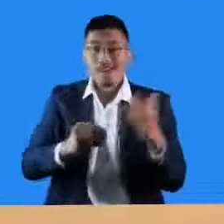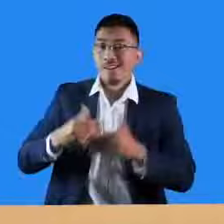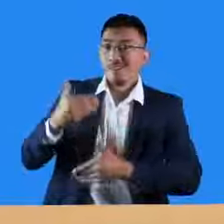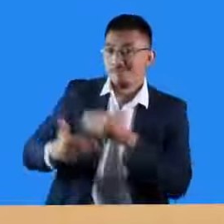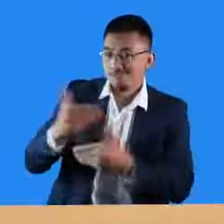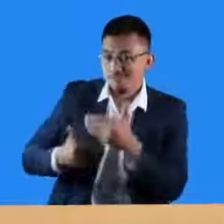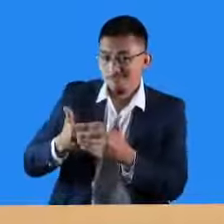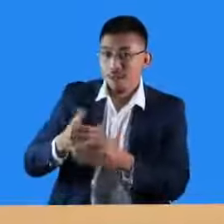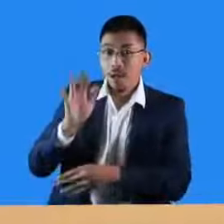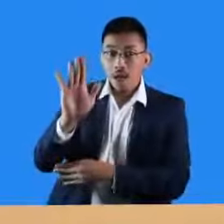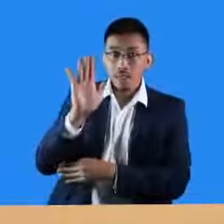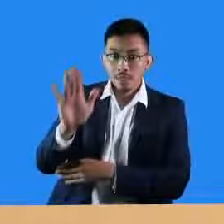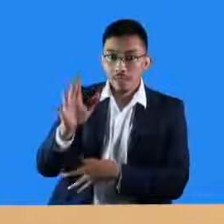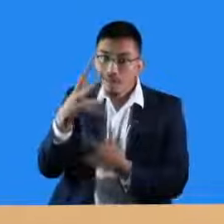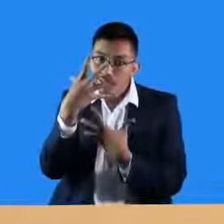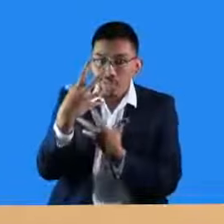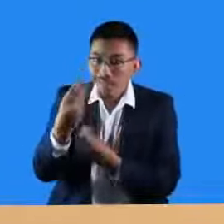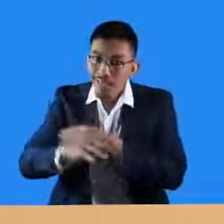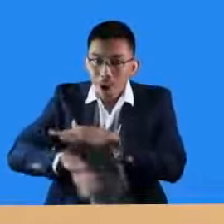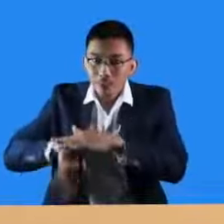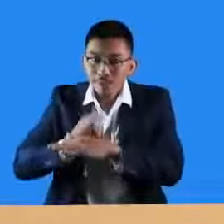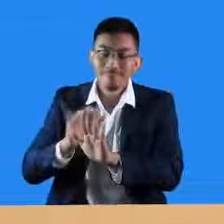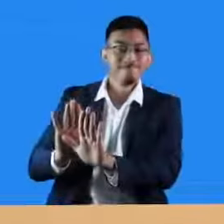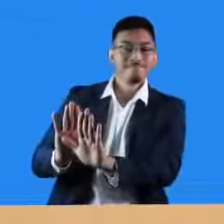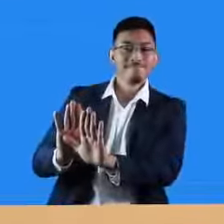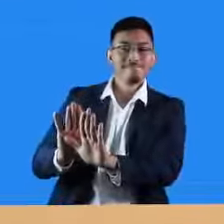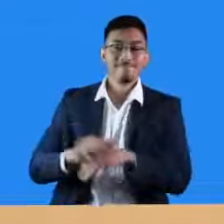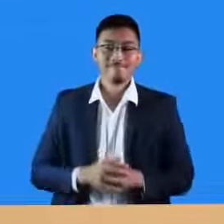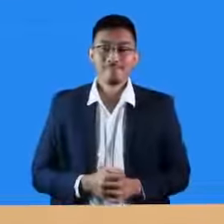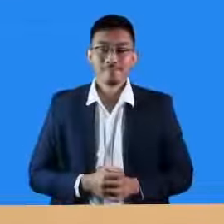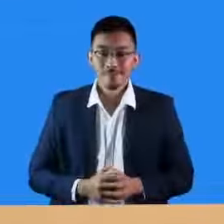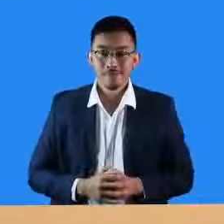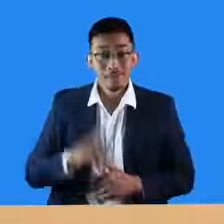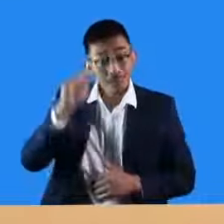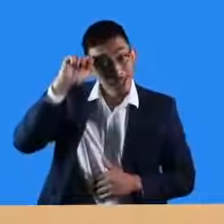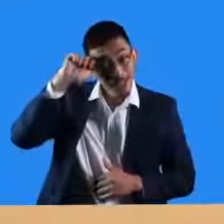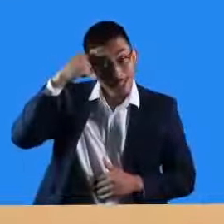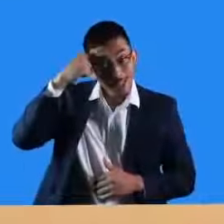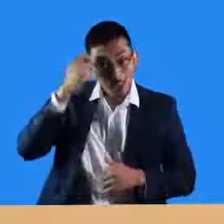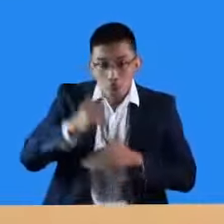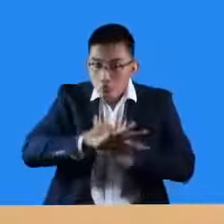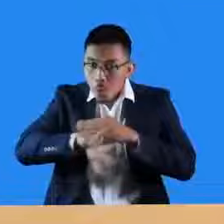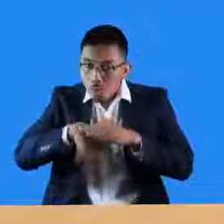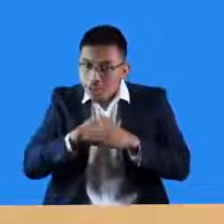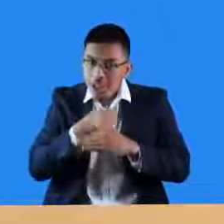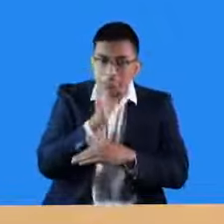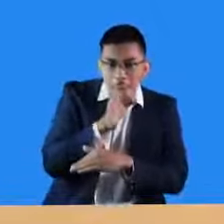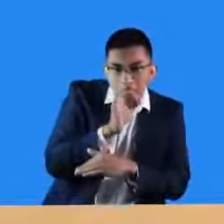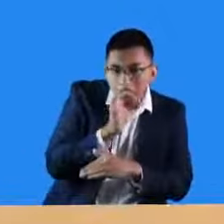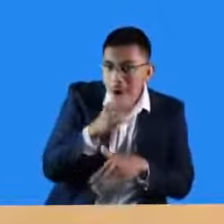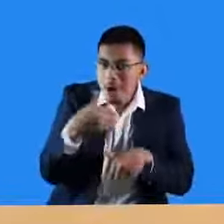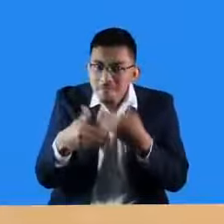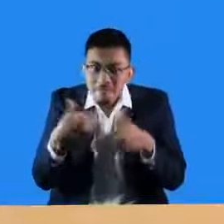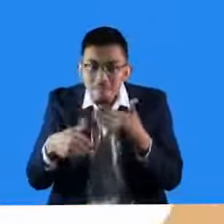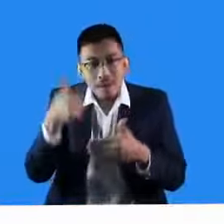pemudi agar kuat menahan godaan korupsi. Ingat, saya muap doangka nabusuk.